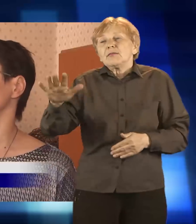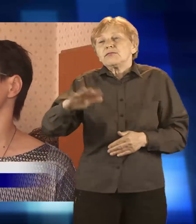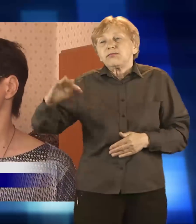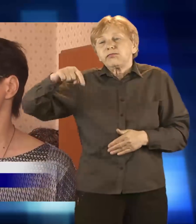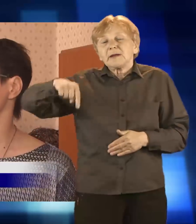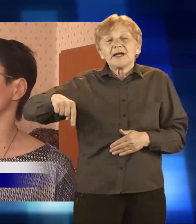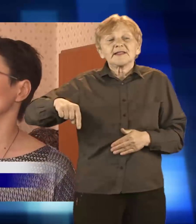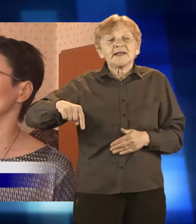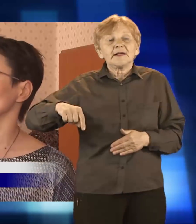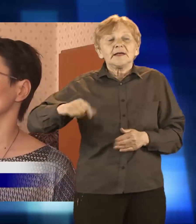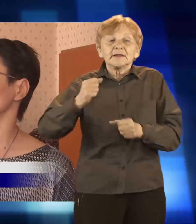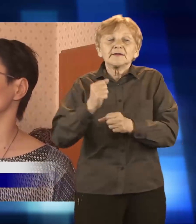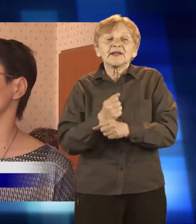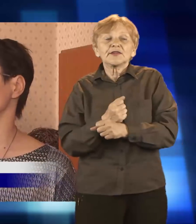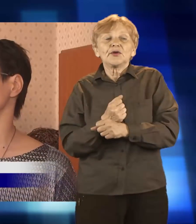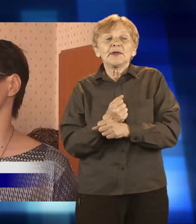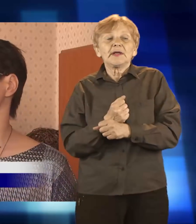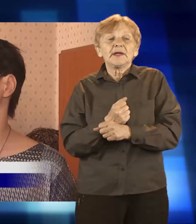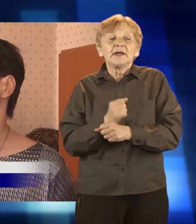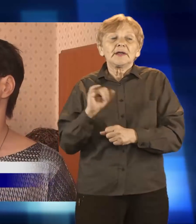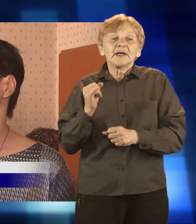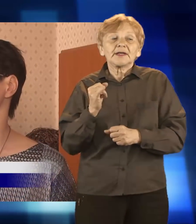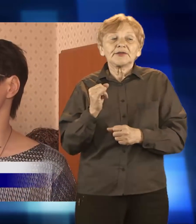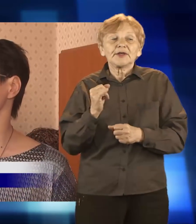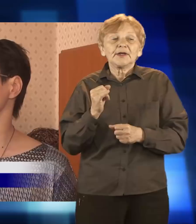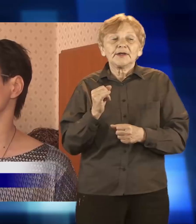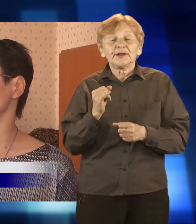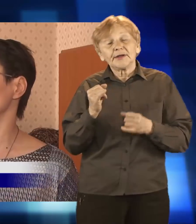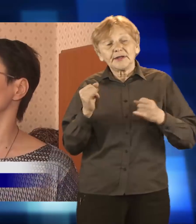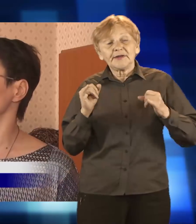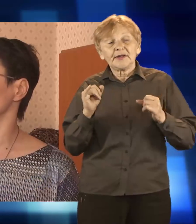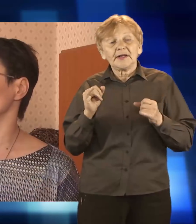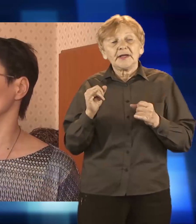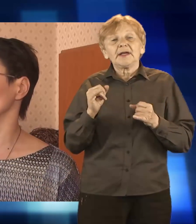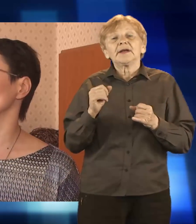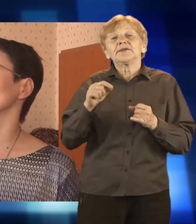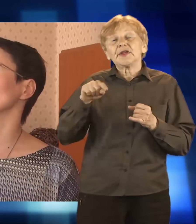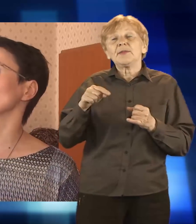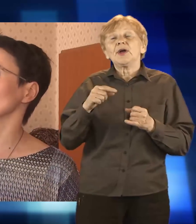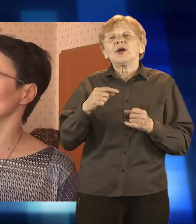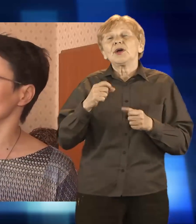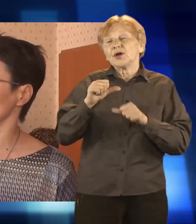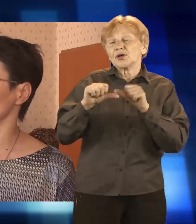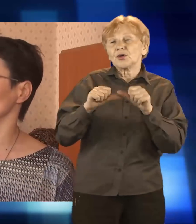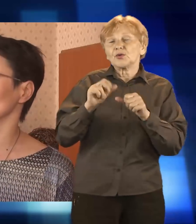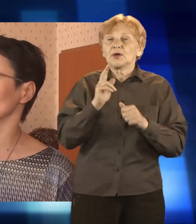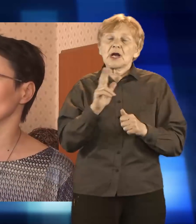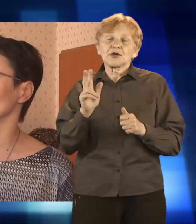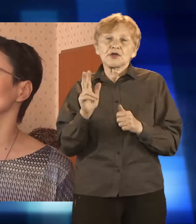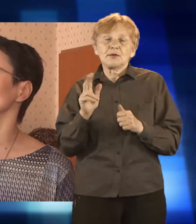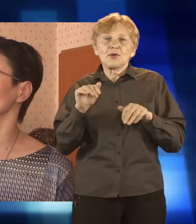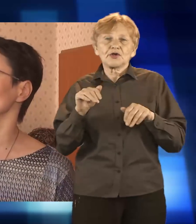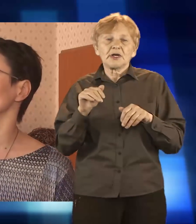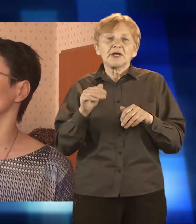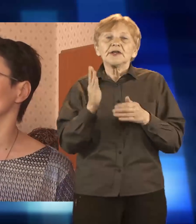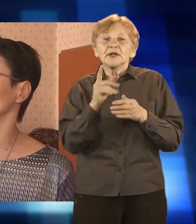utwardzone. Wiemy, że takie były oczekiwania mieszkańców, także w tym roku nastąpiła ta zmiana, bo w przyszłym roku już będzie bardzo duża zmiana,